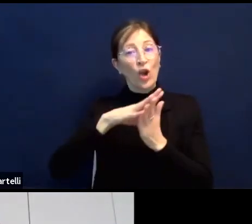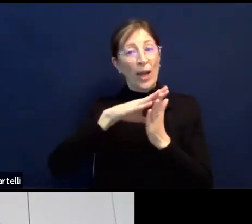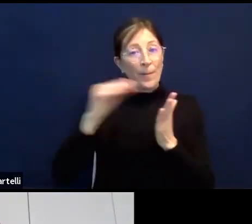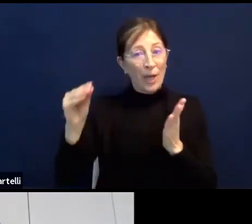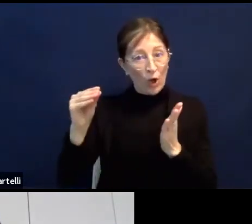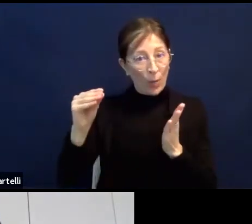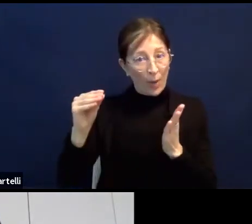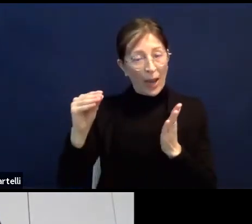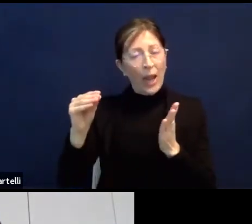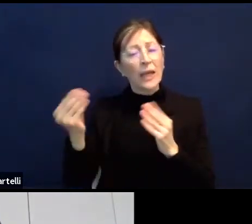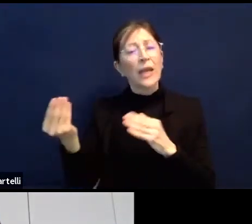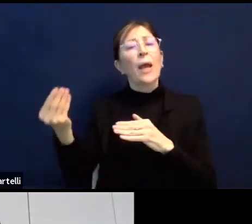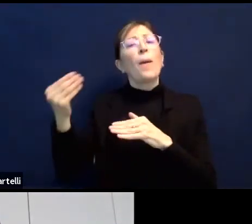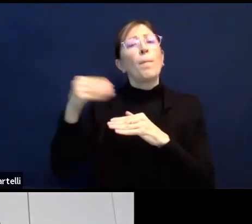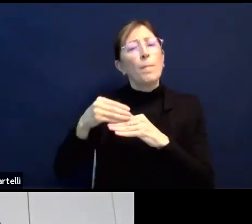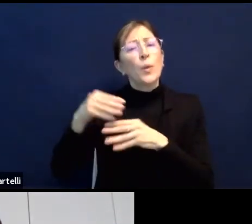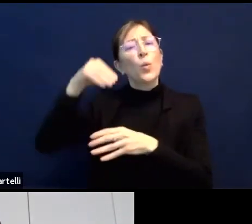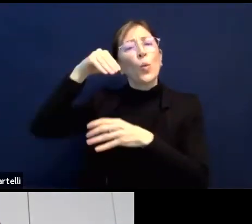di